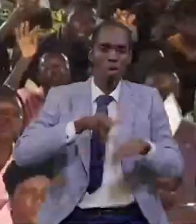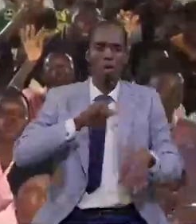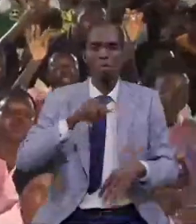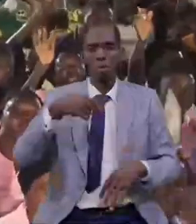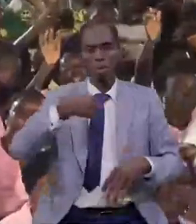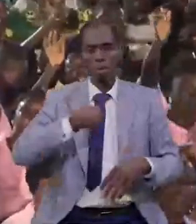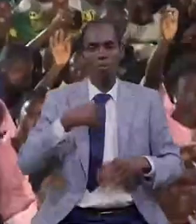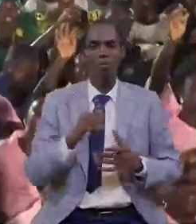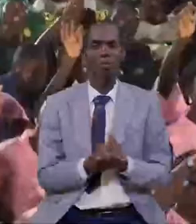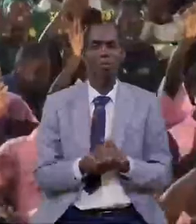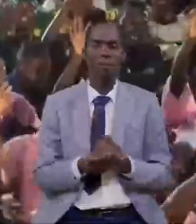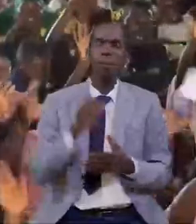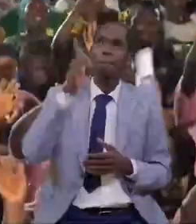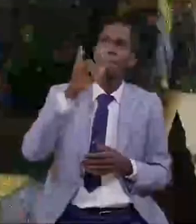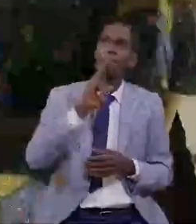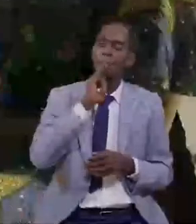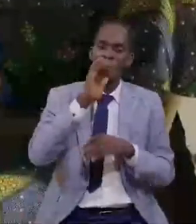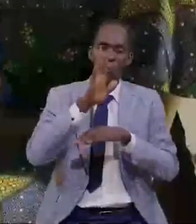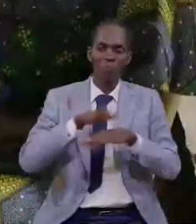m'appelle il